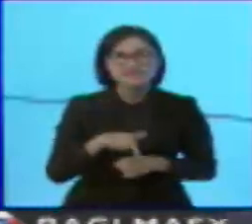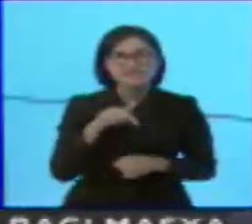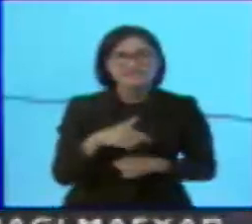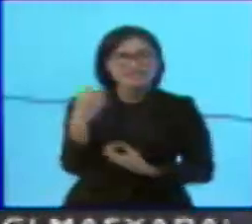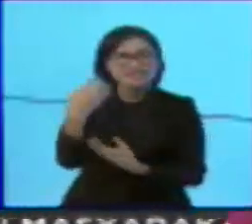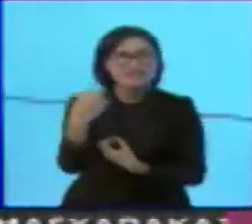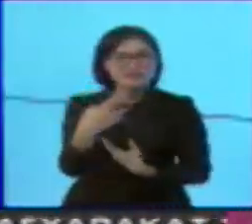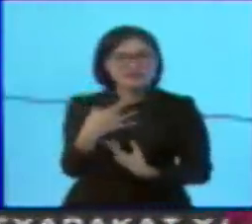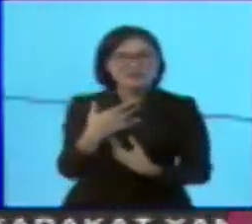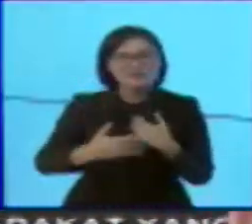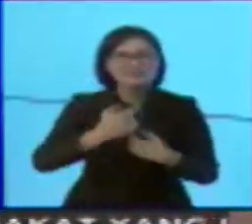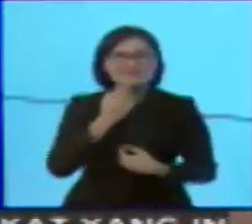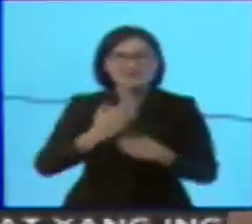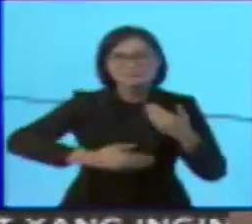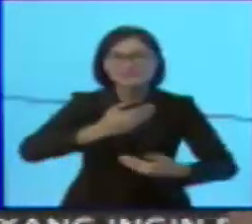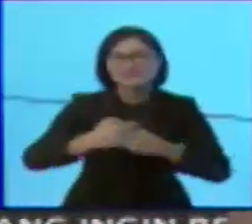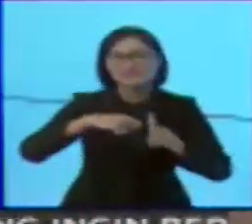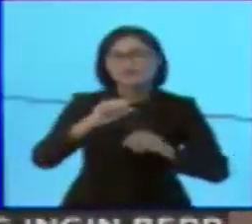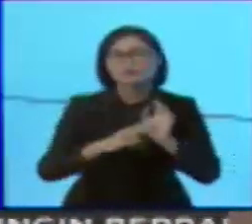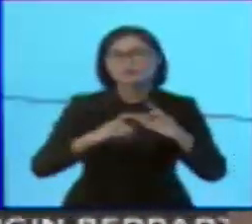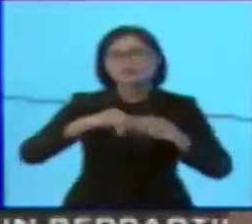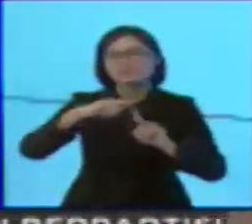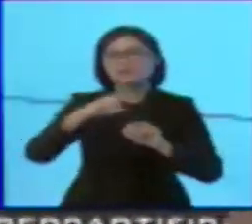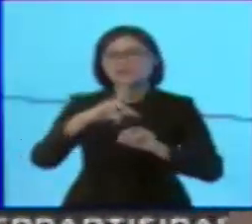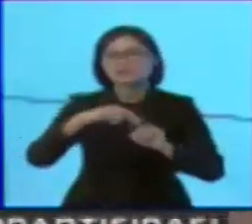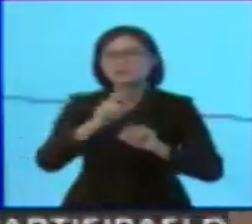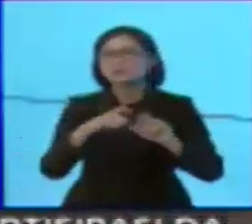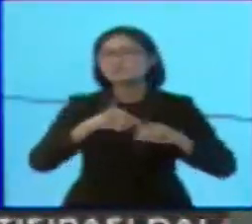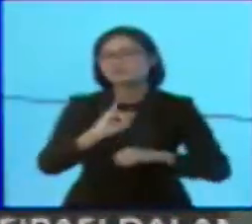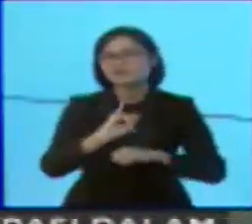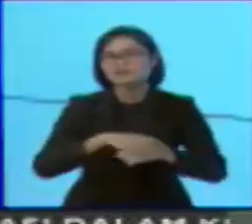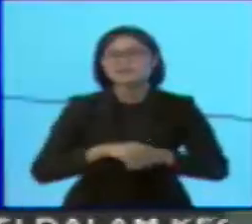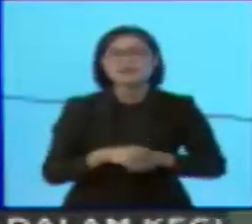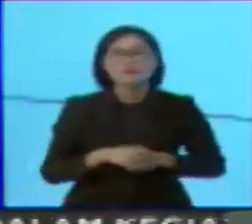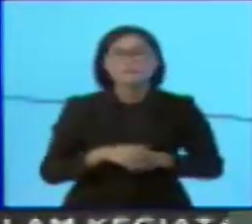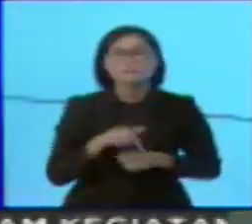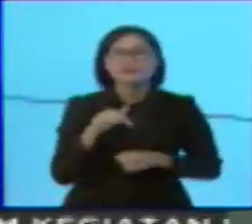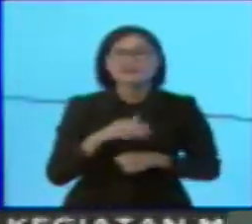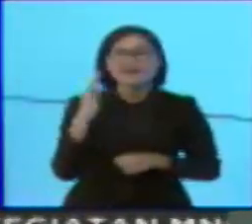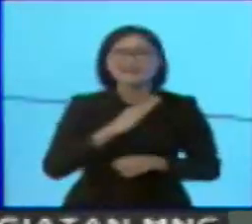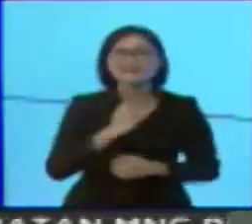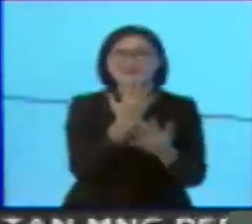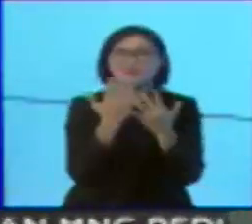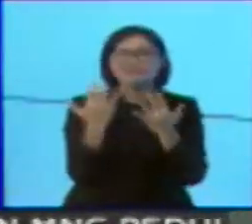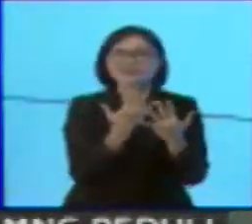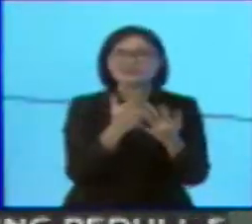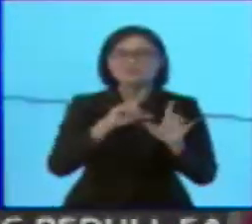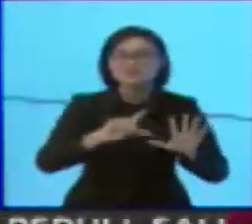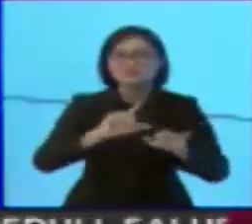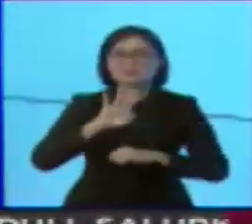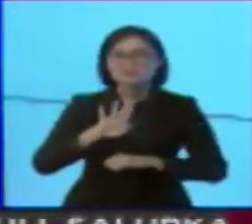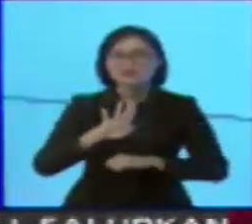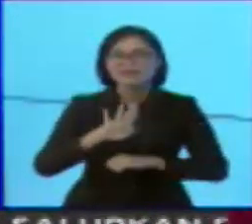simbol perjalanan konstitusi bermula dan berakhir di rumah perwakilan rakyat. Memperingati hari ulang tahun ke-74 MPR